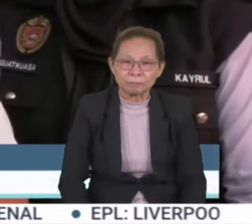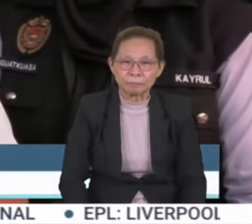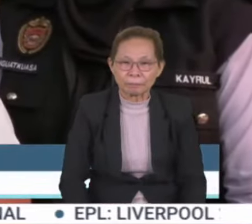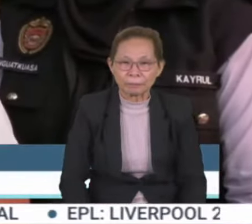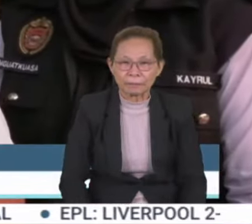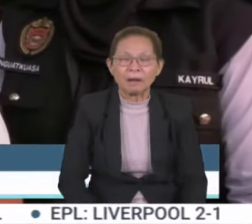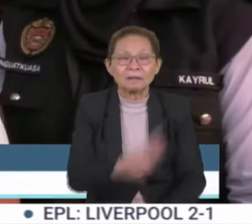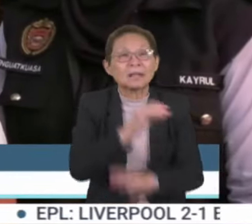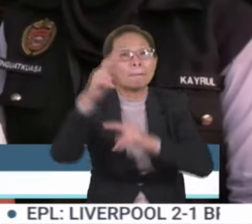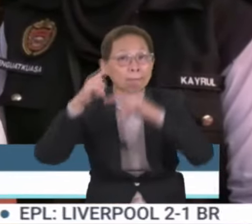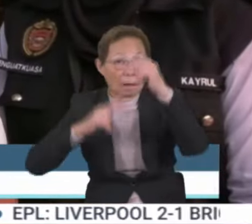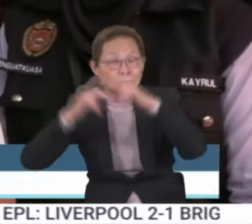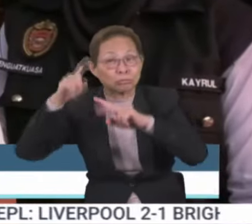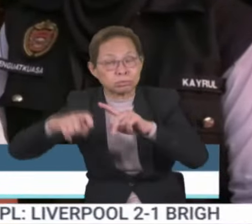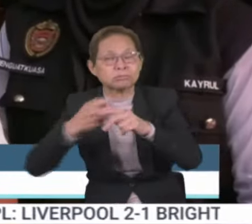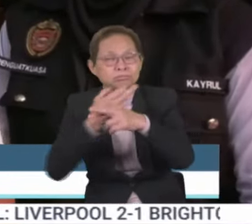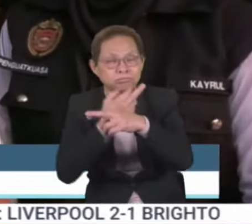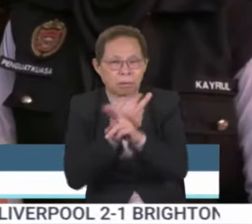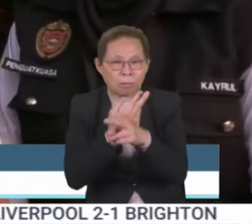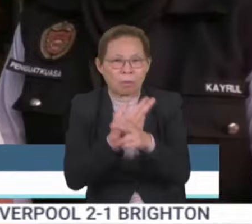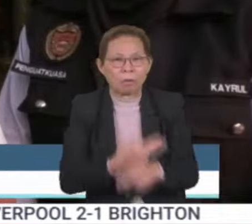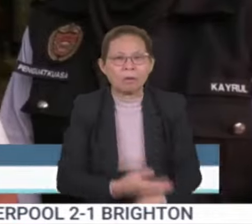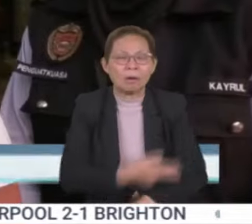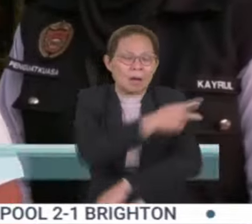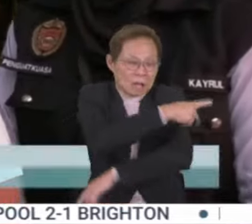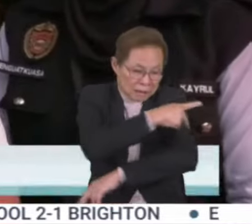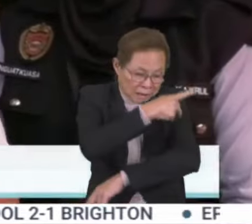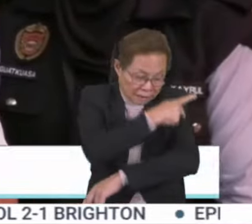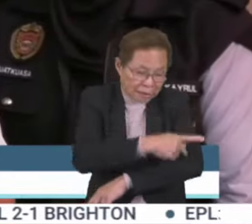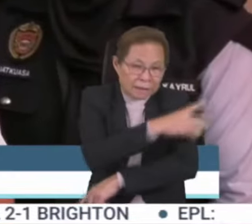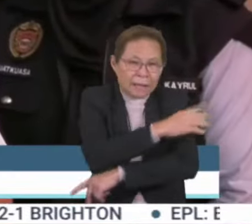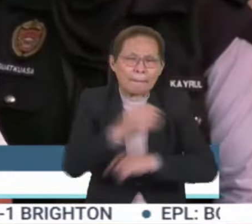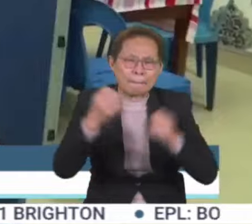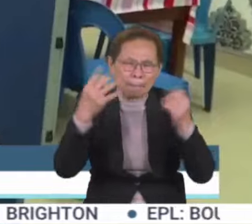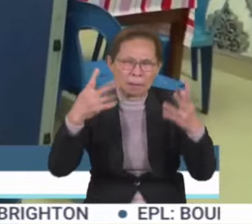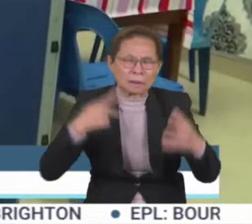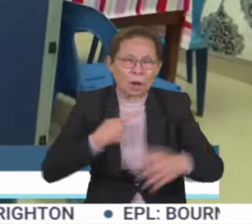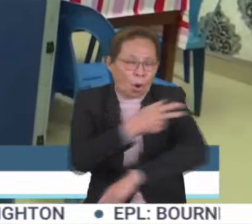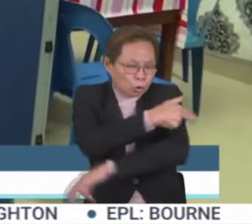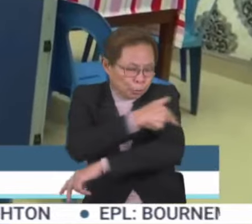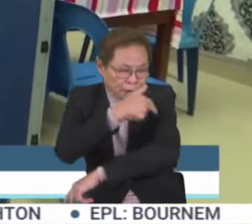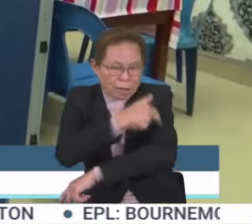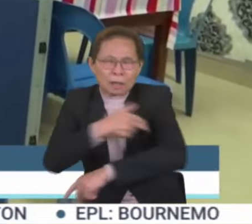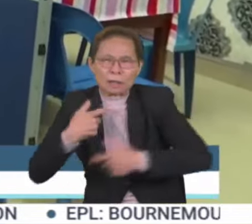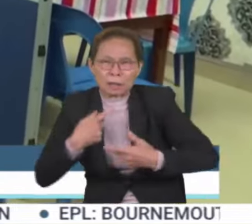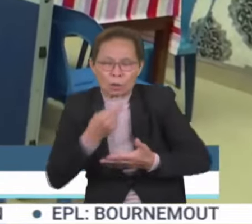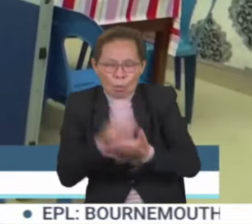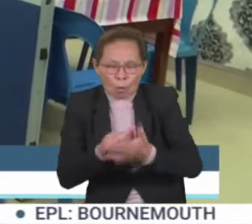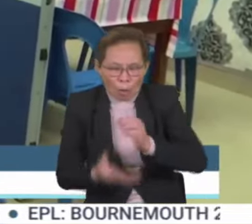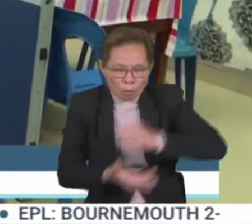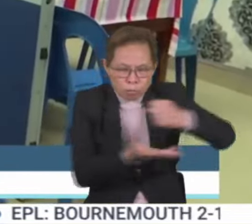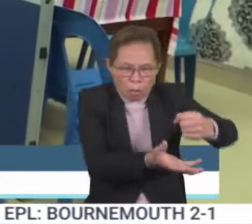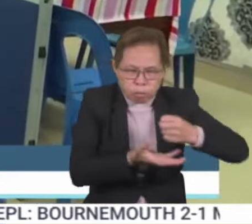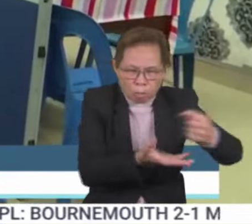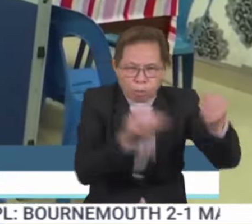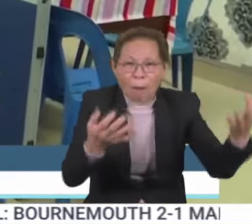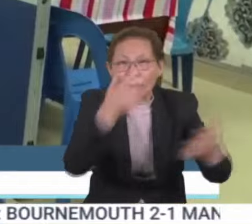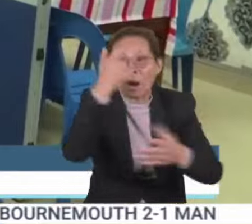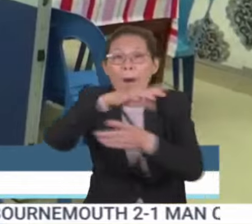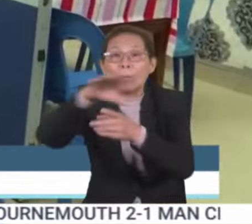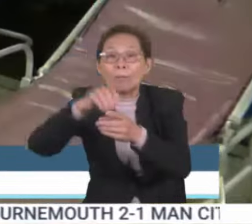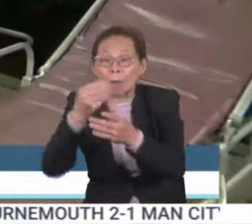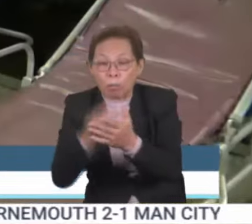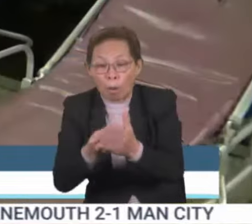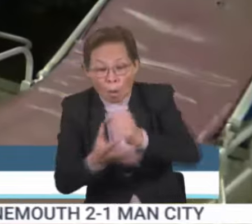bangunan bukan klinik kesihatan saja Hospital juga kita telah banyak Salurkan peruntukan kerana ia melibatkan satu peruntukan